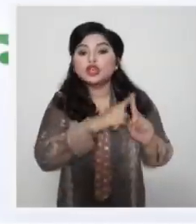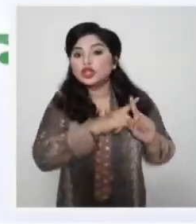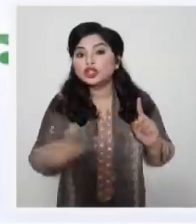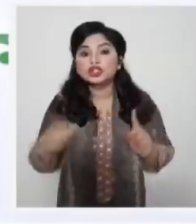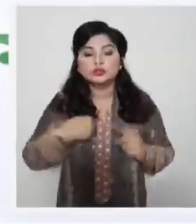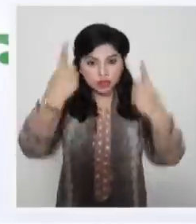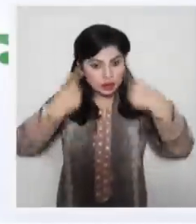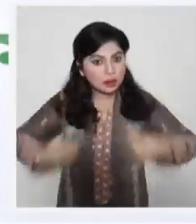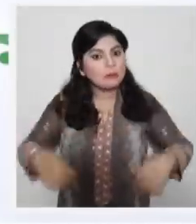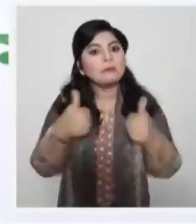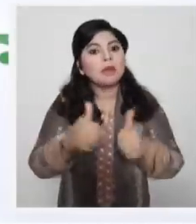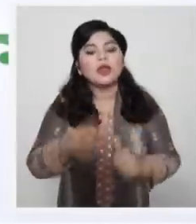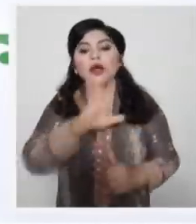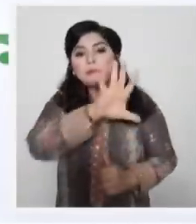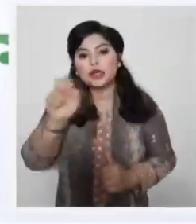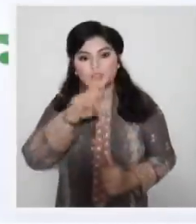81,523 জন।